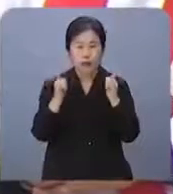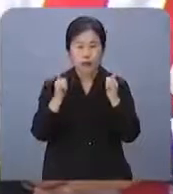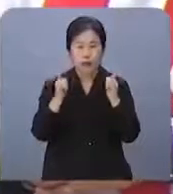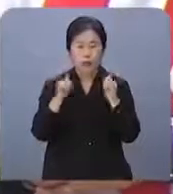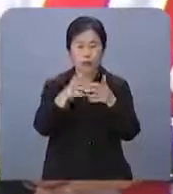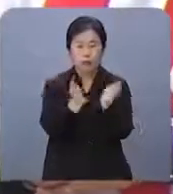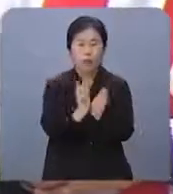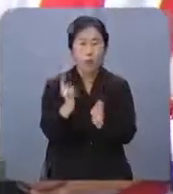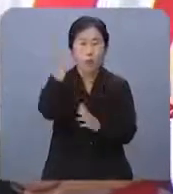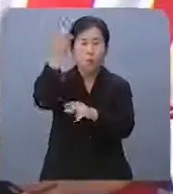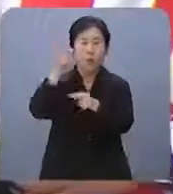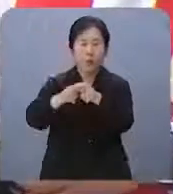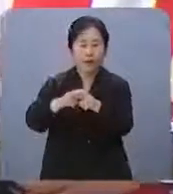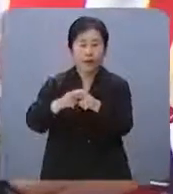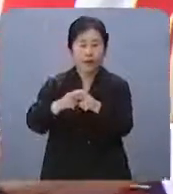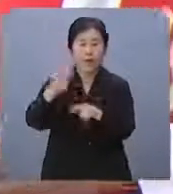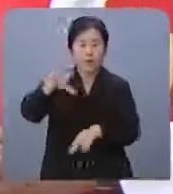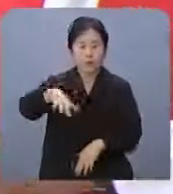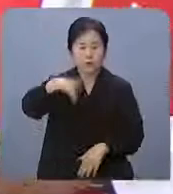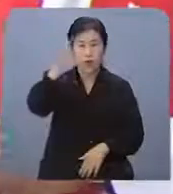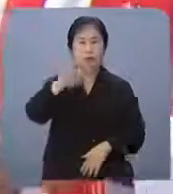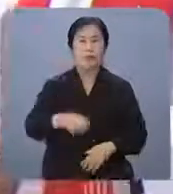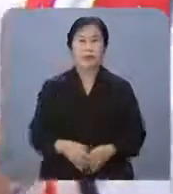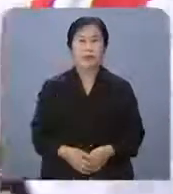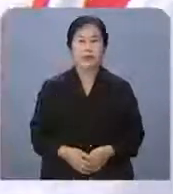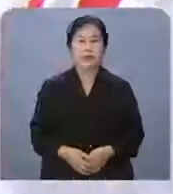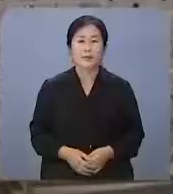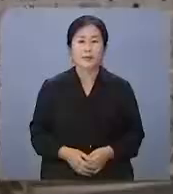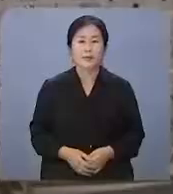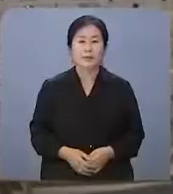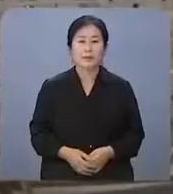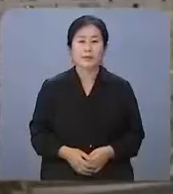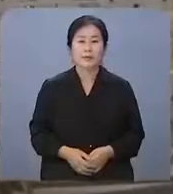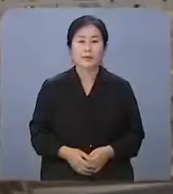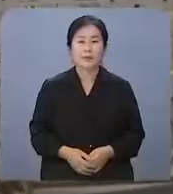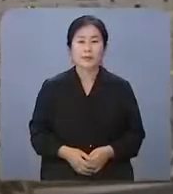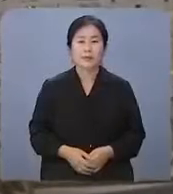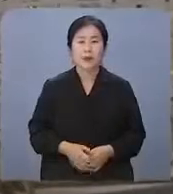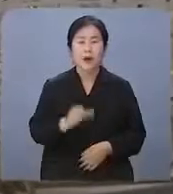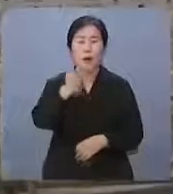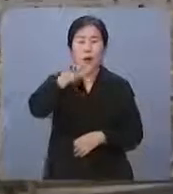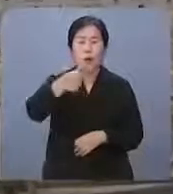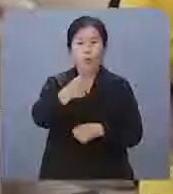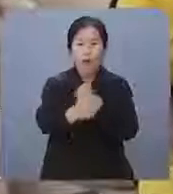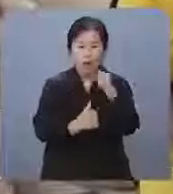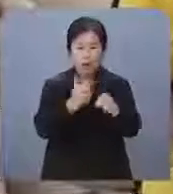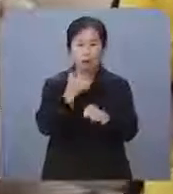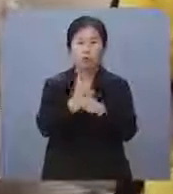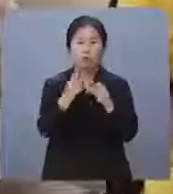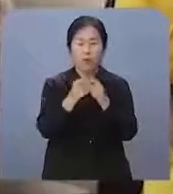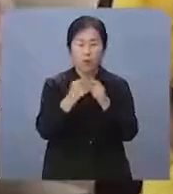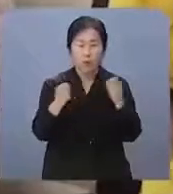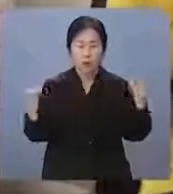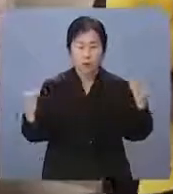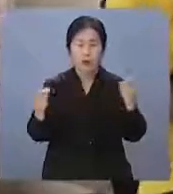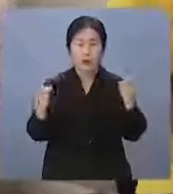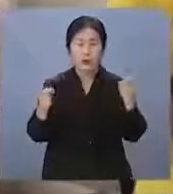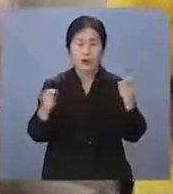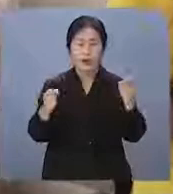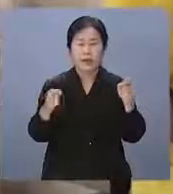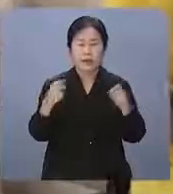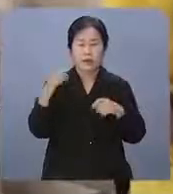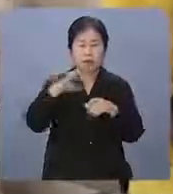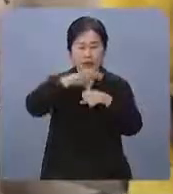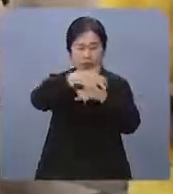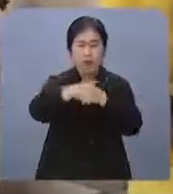đặc biệt với lịch sử hơn 500 năm bộ giáo sĩ là một cơ quan quan trọng trong tòa thánh Vatican bao quát tất cả các